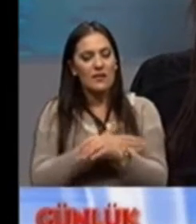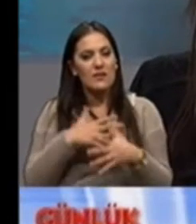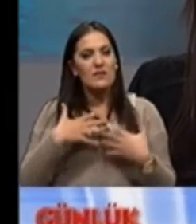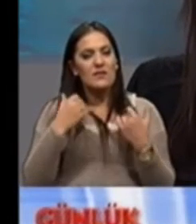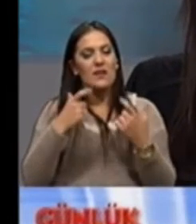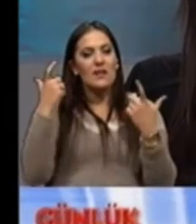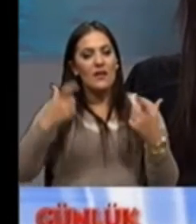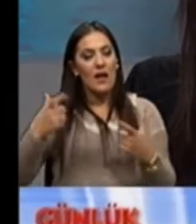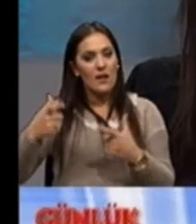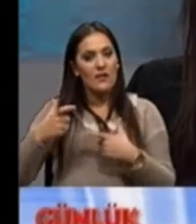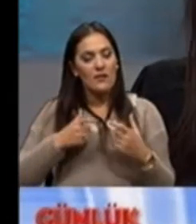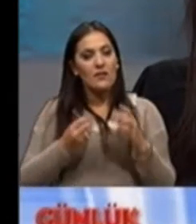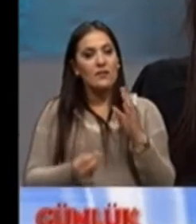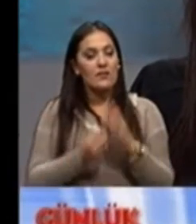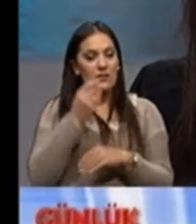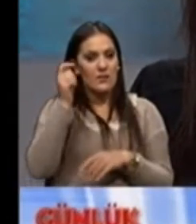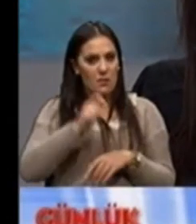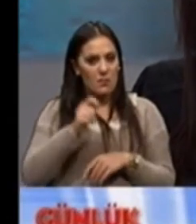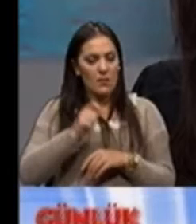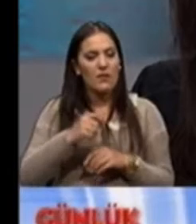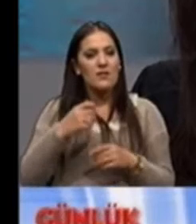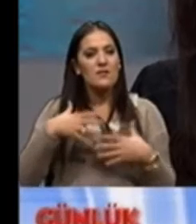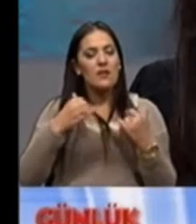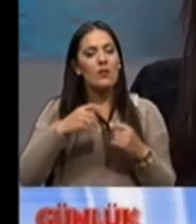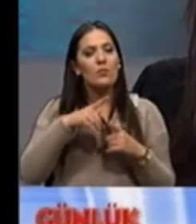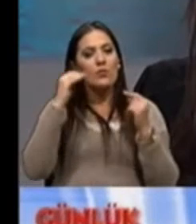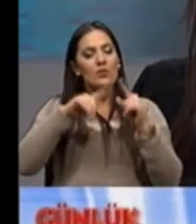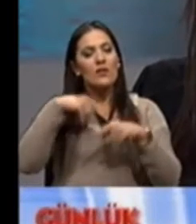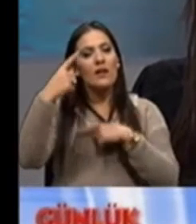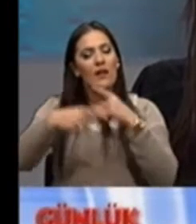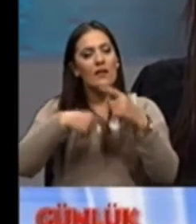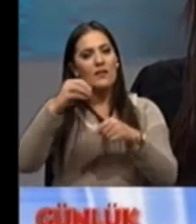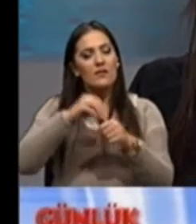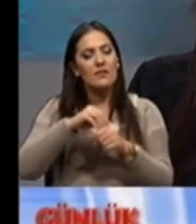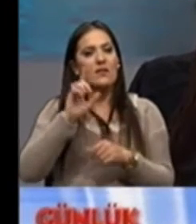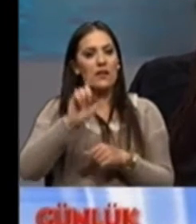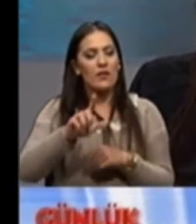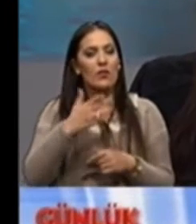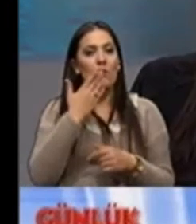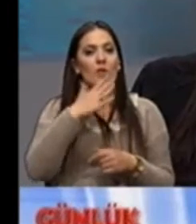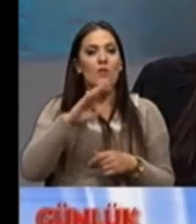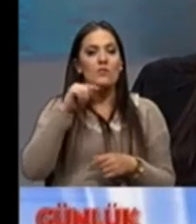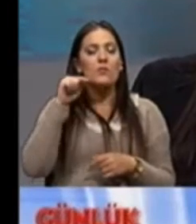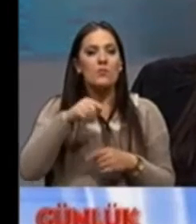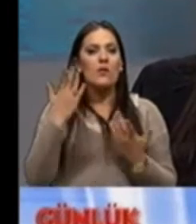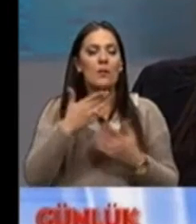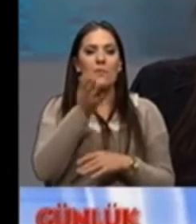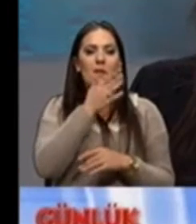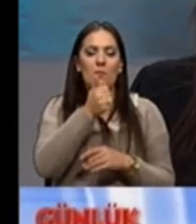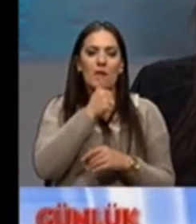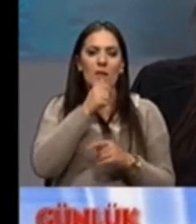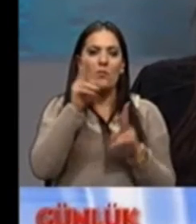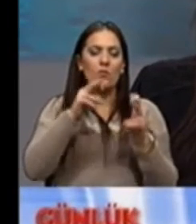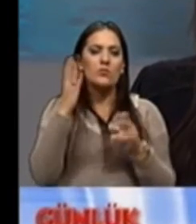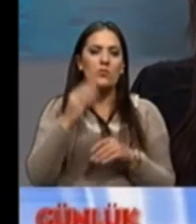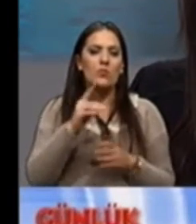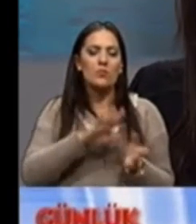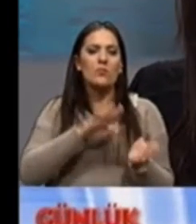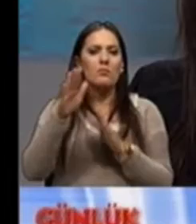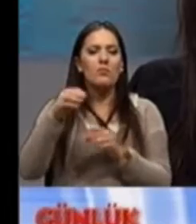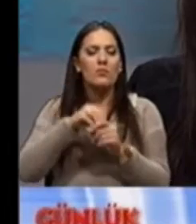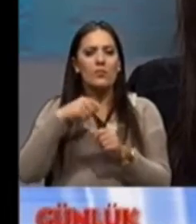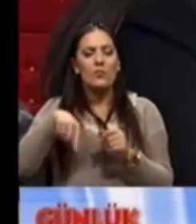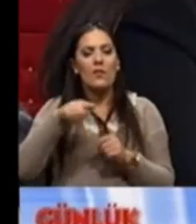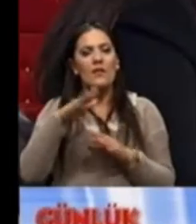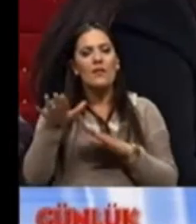sağlıklı yerleşim alanları oluşturmak sağlıklı mutlu gelecek nesiller için gerekiyor. Kesinlikle, yoksa bu yani kesinlikle. Bilim adamlarının konusu olur bir tarafa yani atılır itilir.